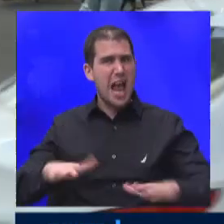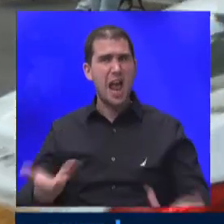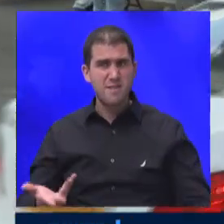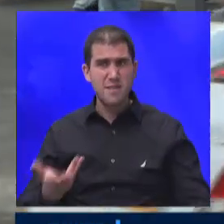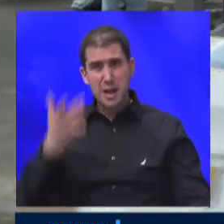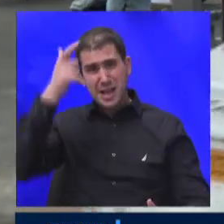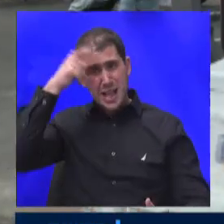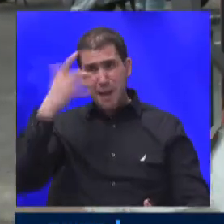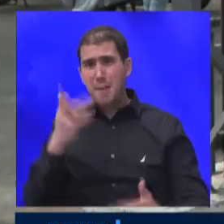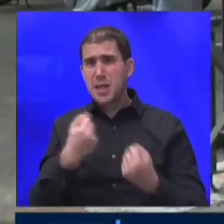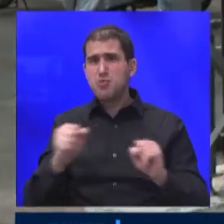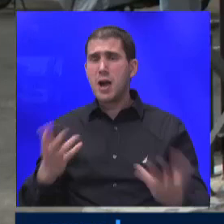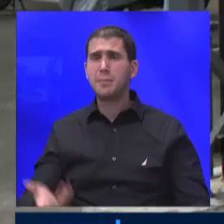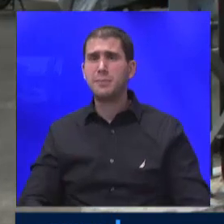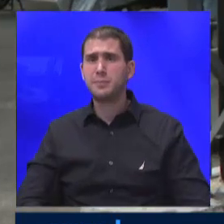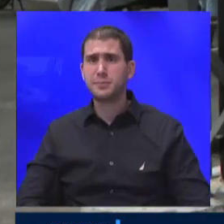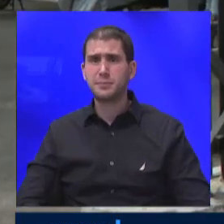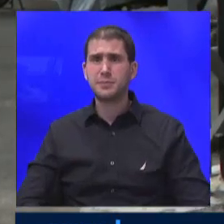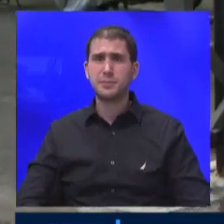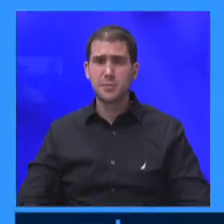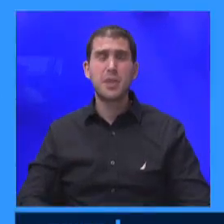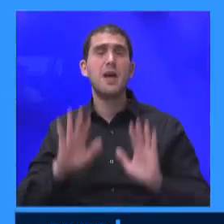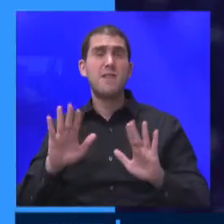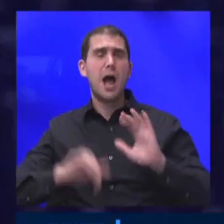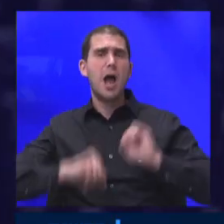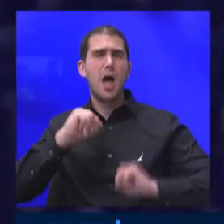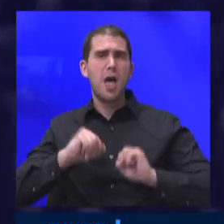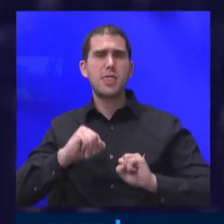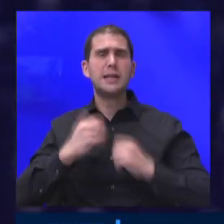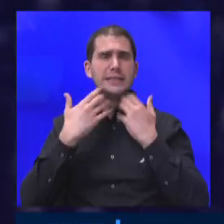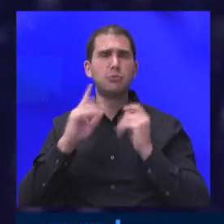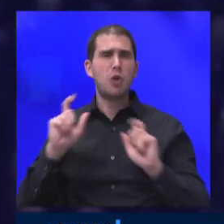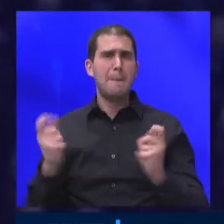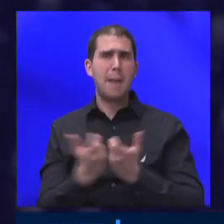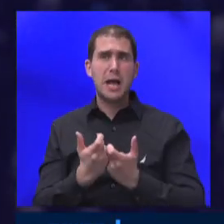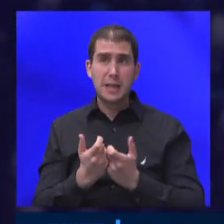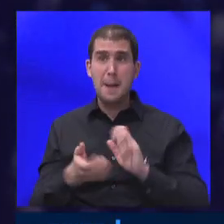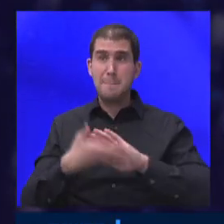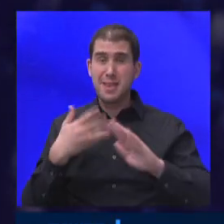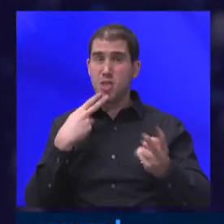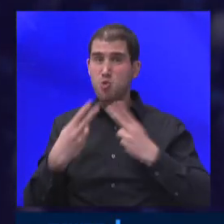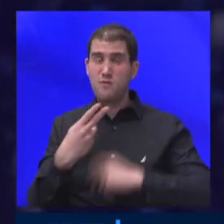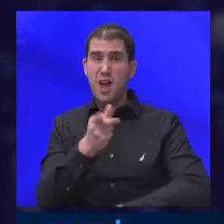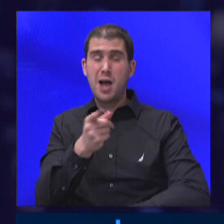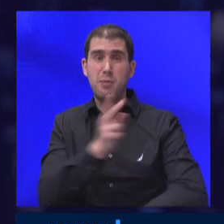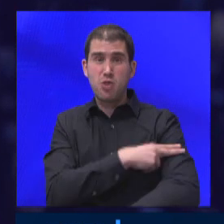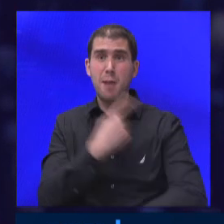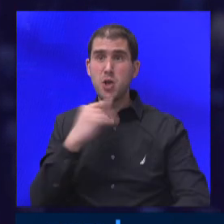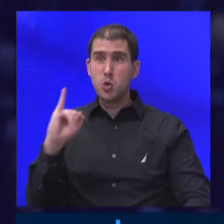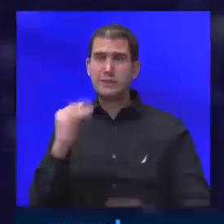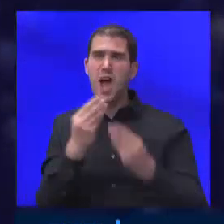אותו? וכך התנהלה הפרסה סביב המעצר. תחילה הגיבה המשטרה וכינתה את יוסף חשוד. והיא